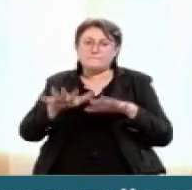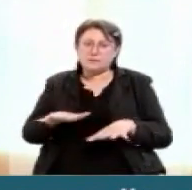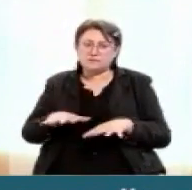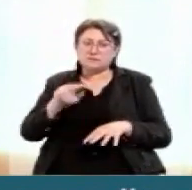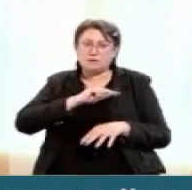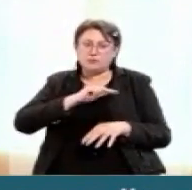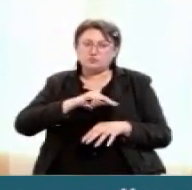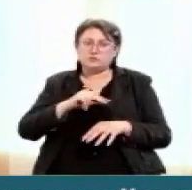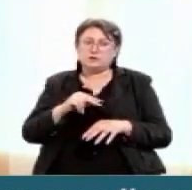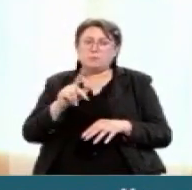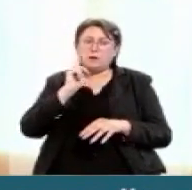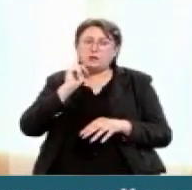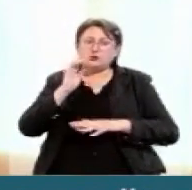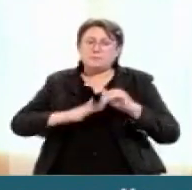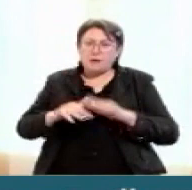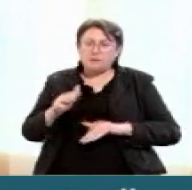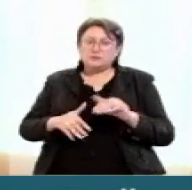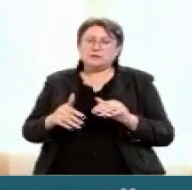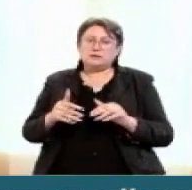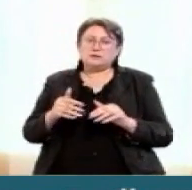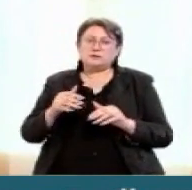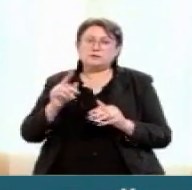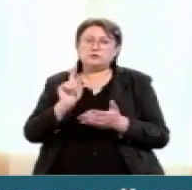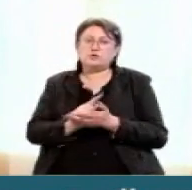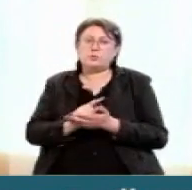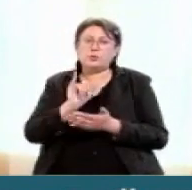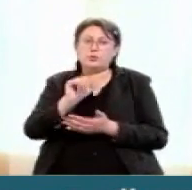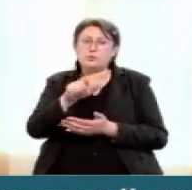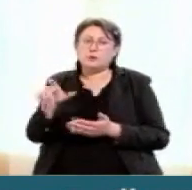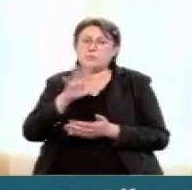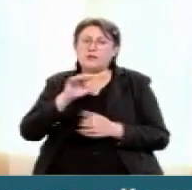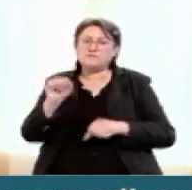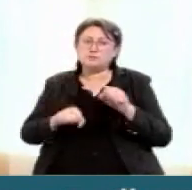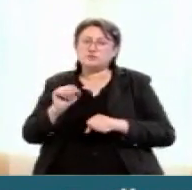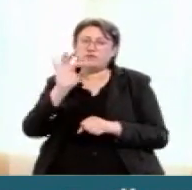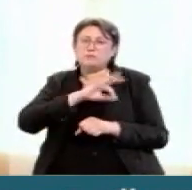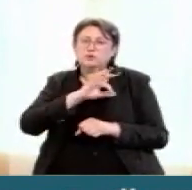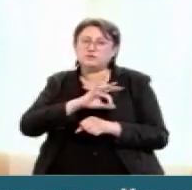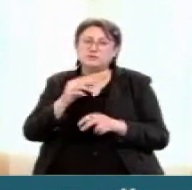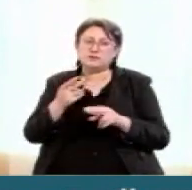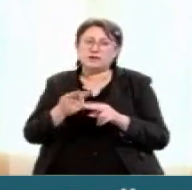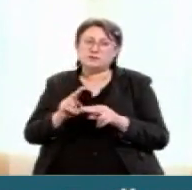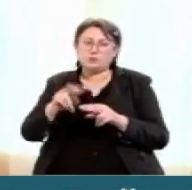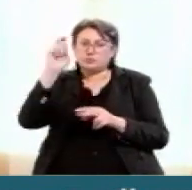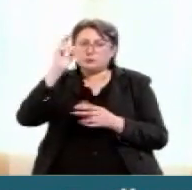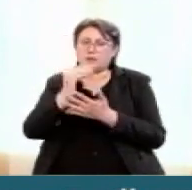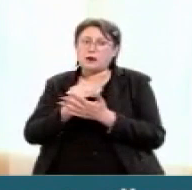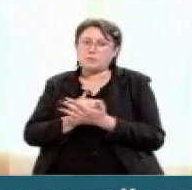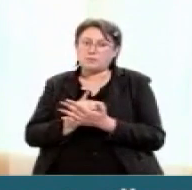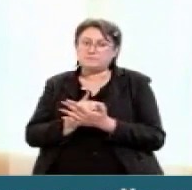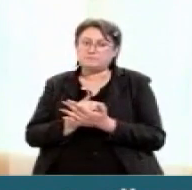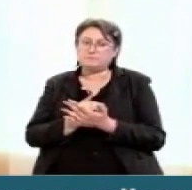и молодежная практика. Чтобы у людей была возможность воспользоваться этими государственными